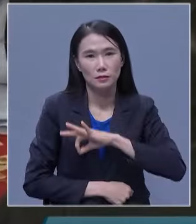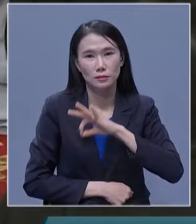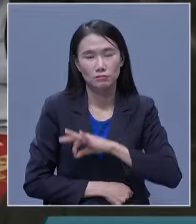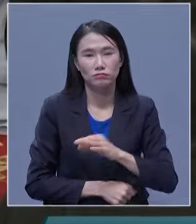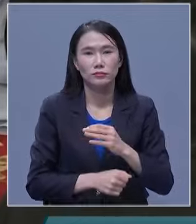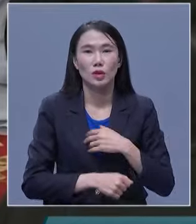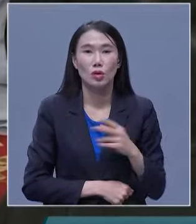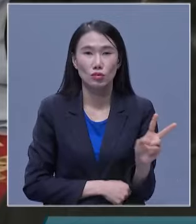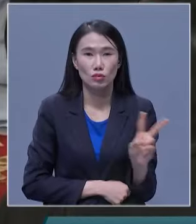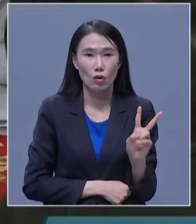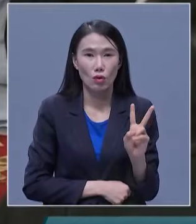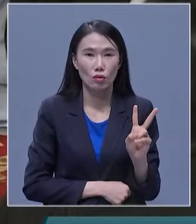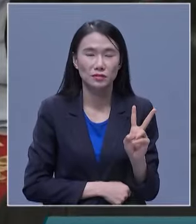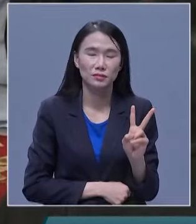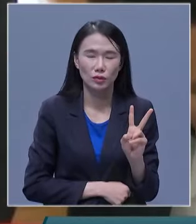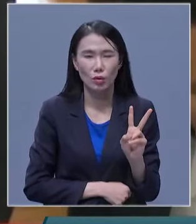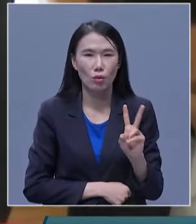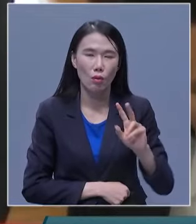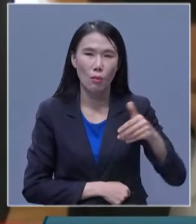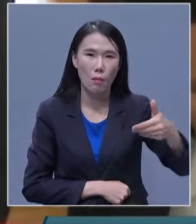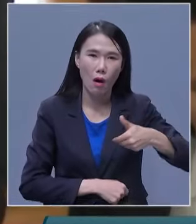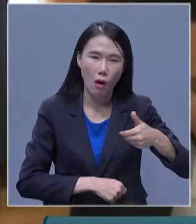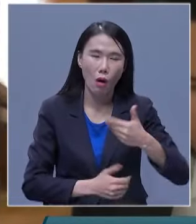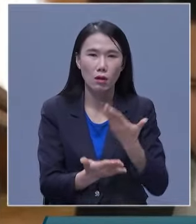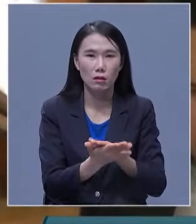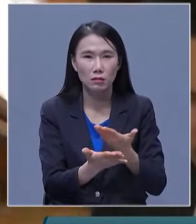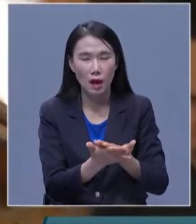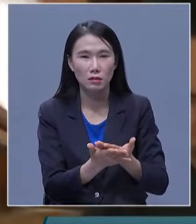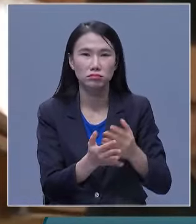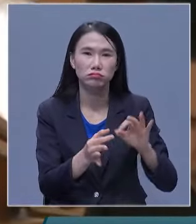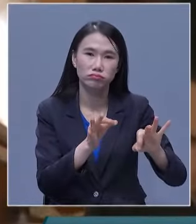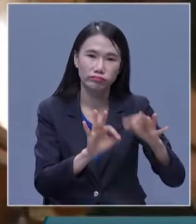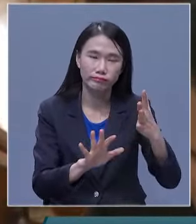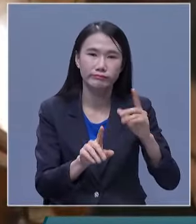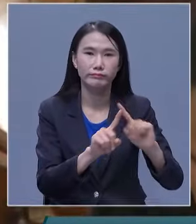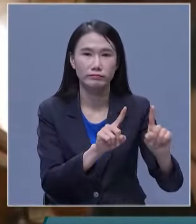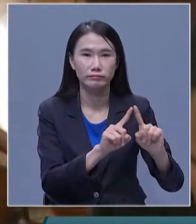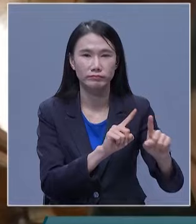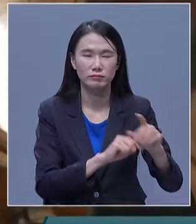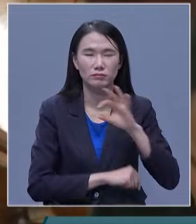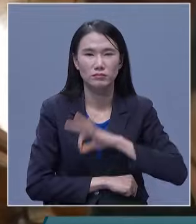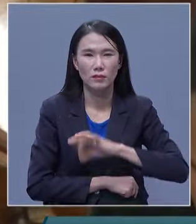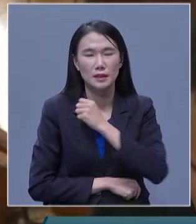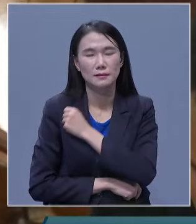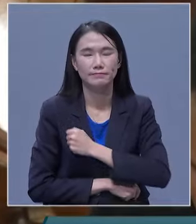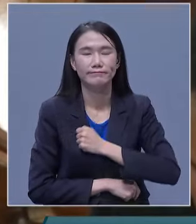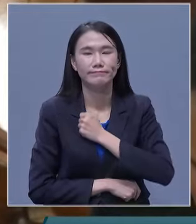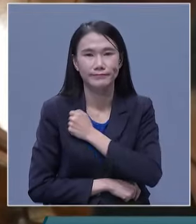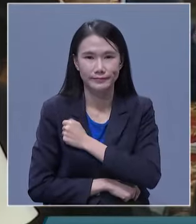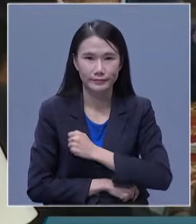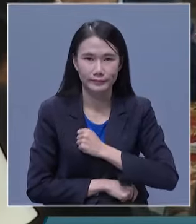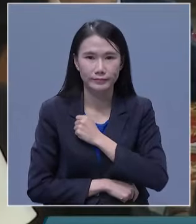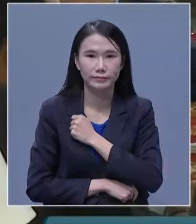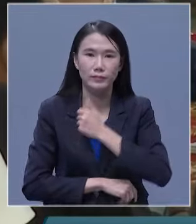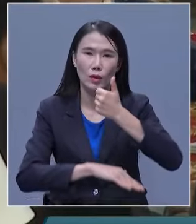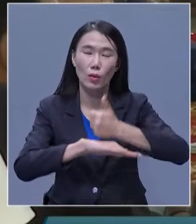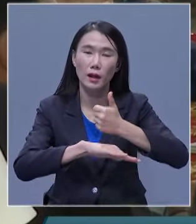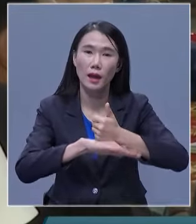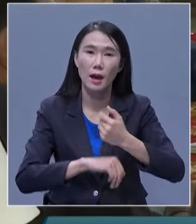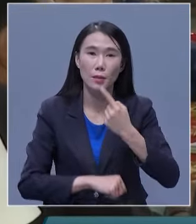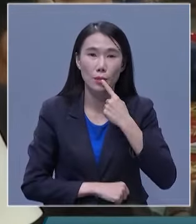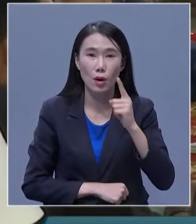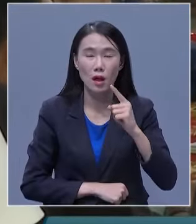ทั้งคู่ในวันนี้มาติดต่อทำเรื่องขอรับศพด้วยก็ยังคงมีความโศกเศร้าอยู่ทางท่านผอ.บอกว่าอย่